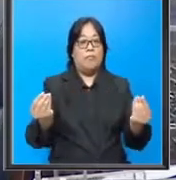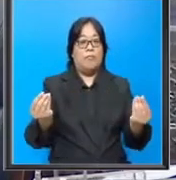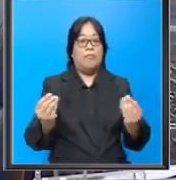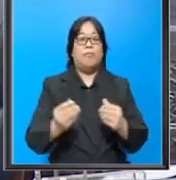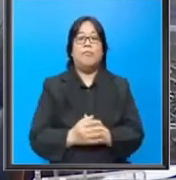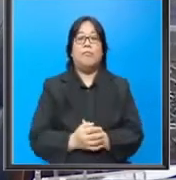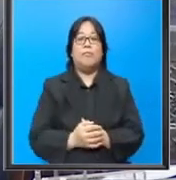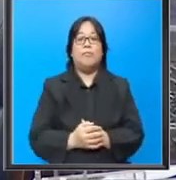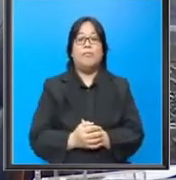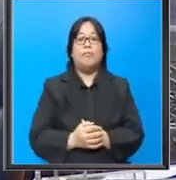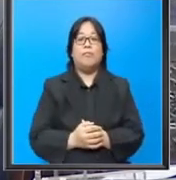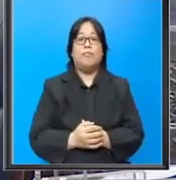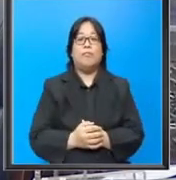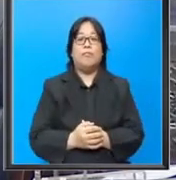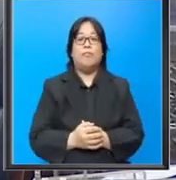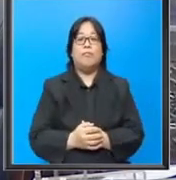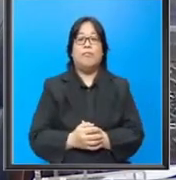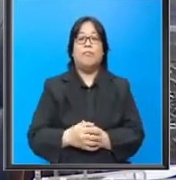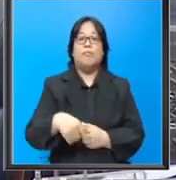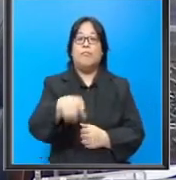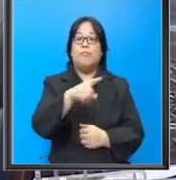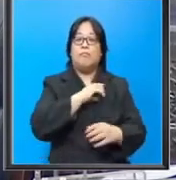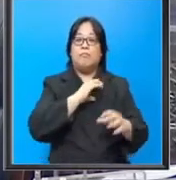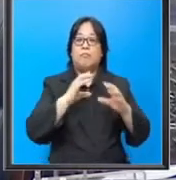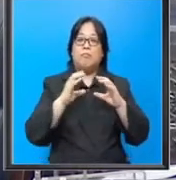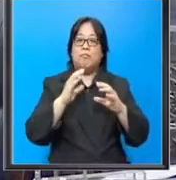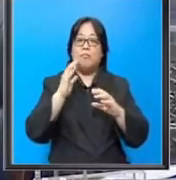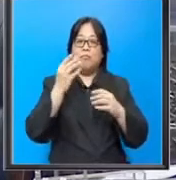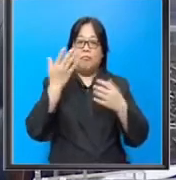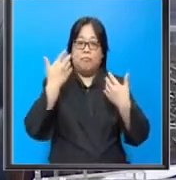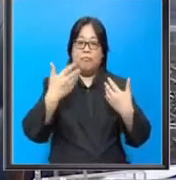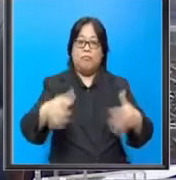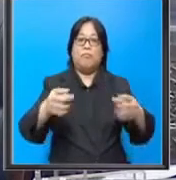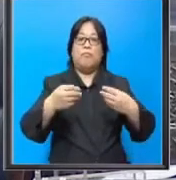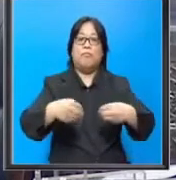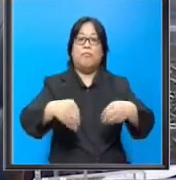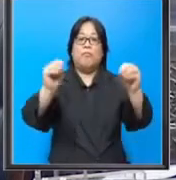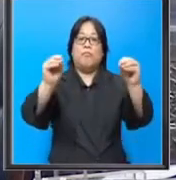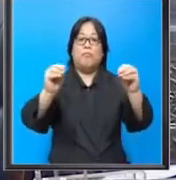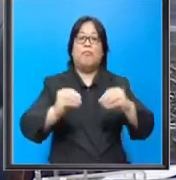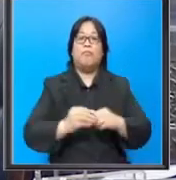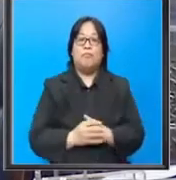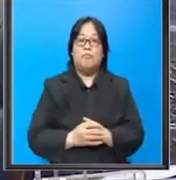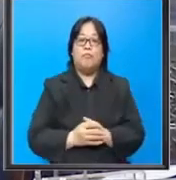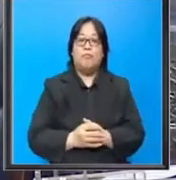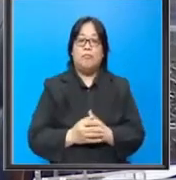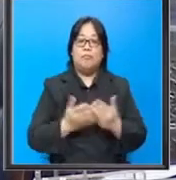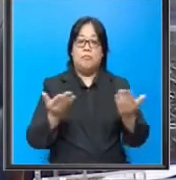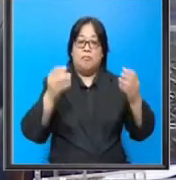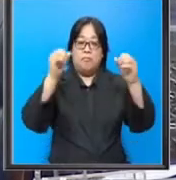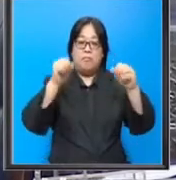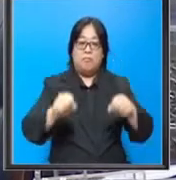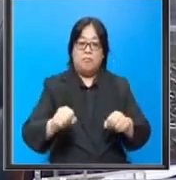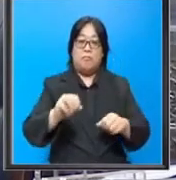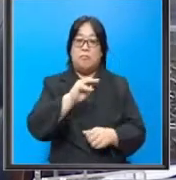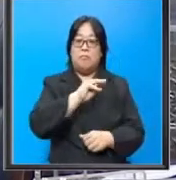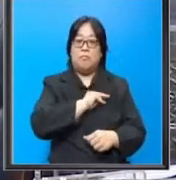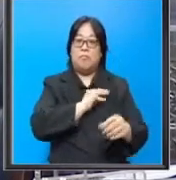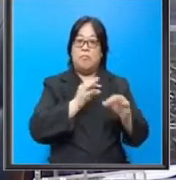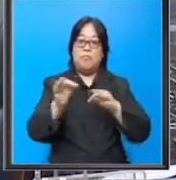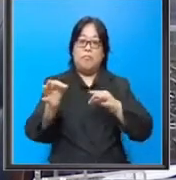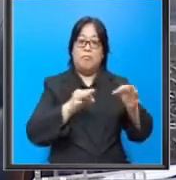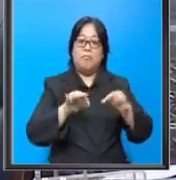yang didakwa telah dijual Hai bolehkah mencuri Jelaskan isu